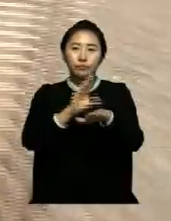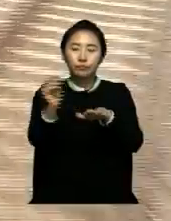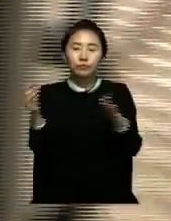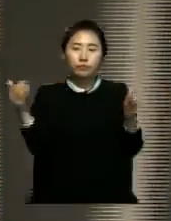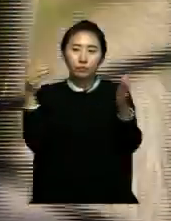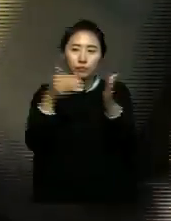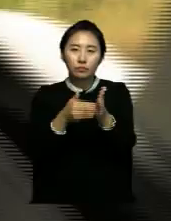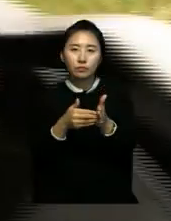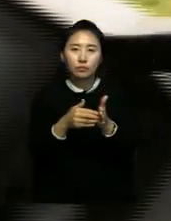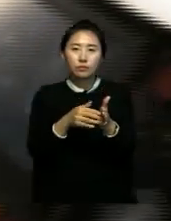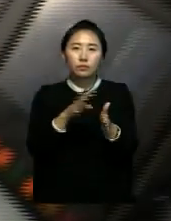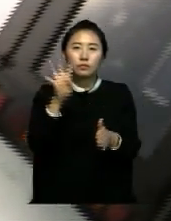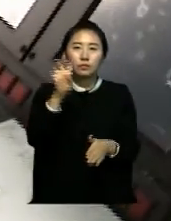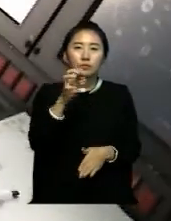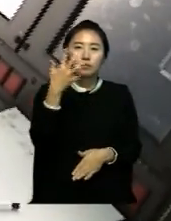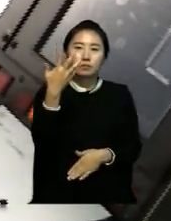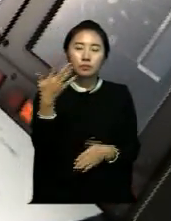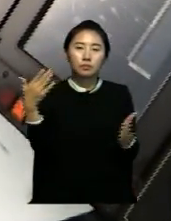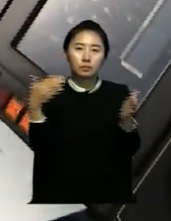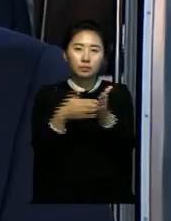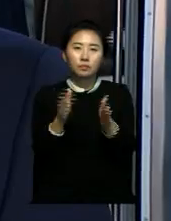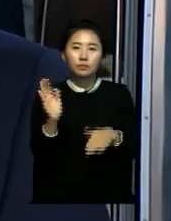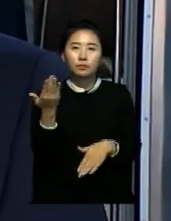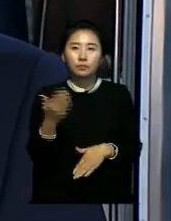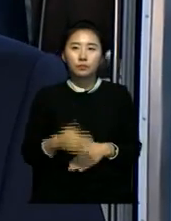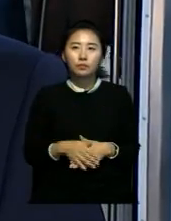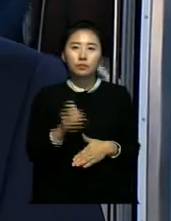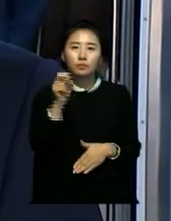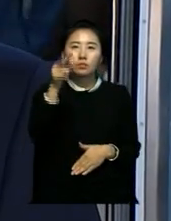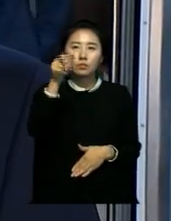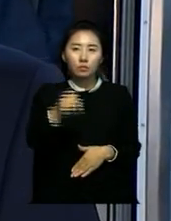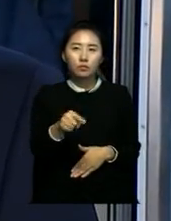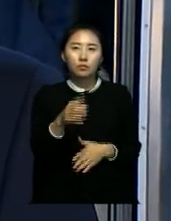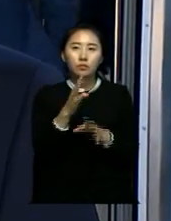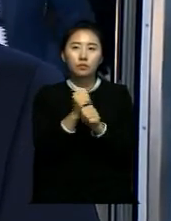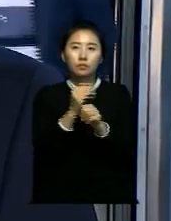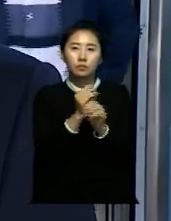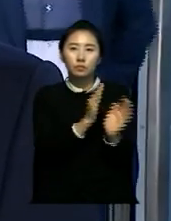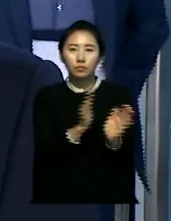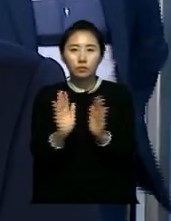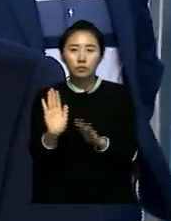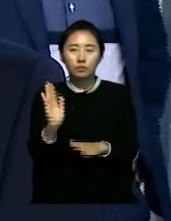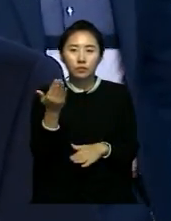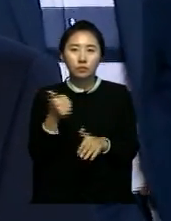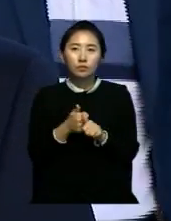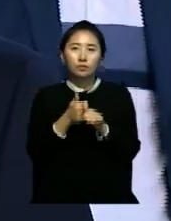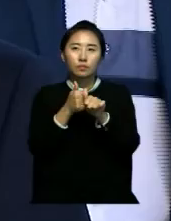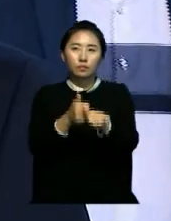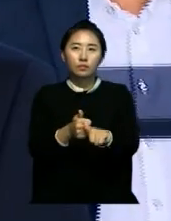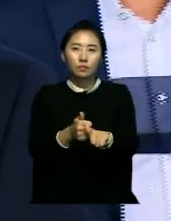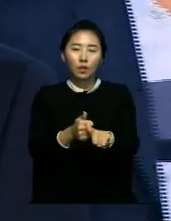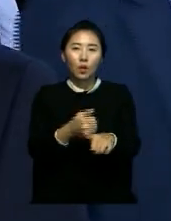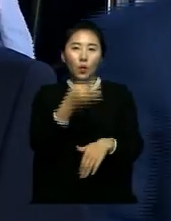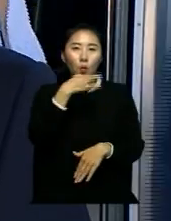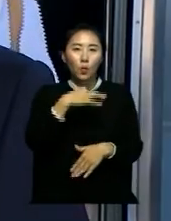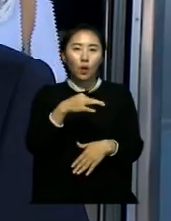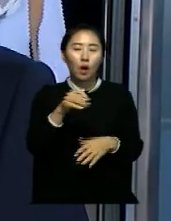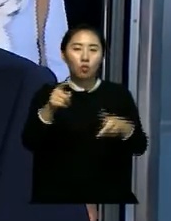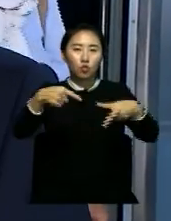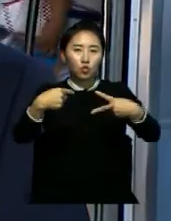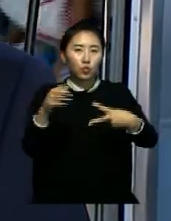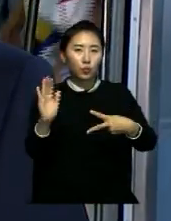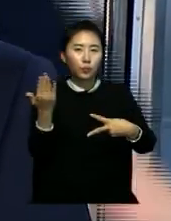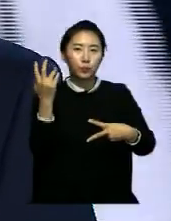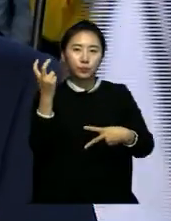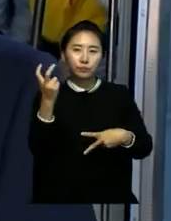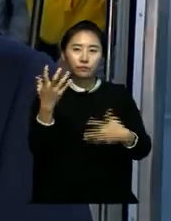출발부터 종착역까지 48분이면 주파합니다. 여주가 얼마만큼 준비를 하느냐에 따라서 그 시너지 효과가 배가가 될 수도